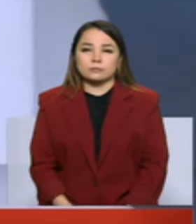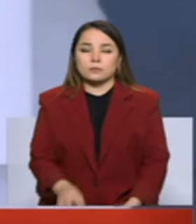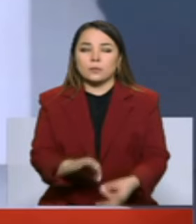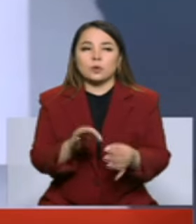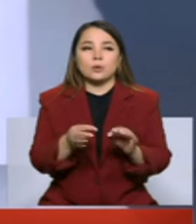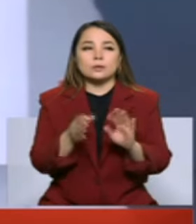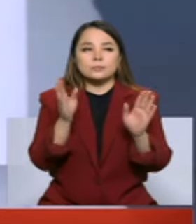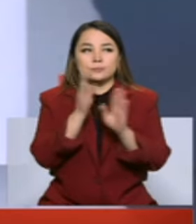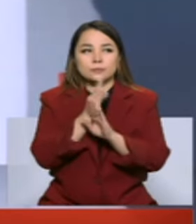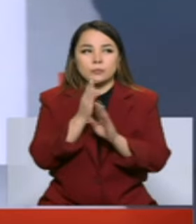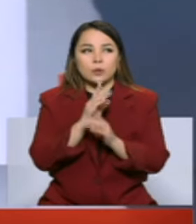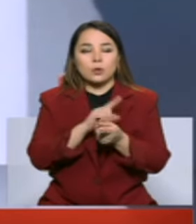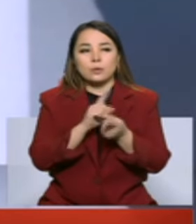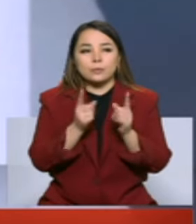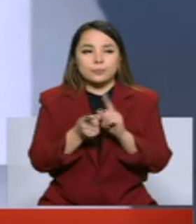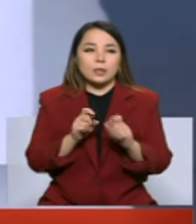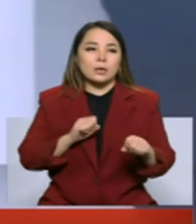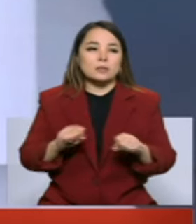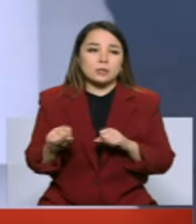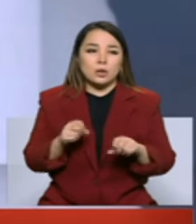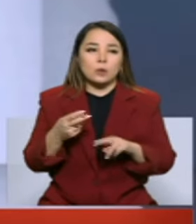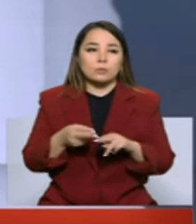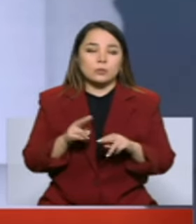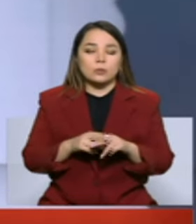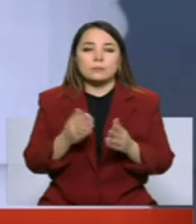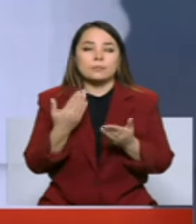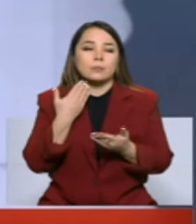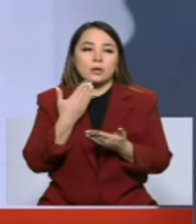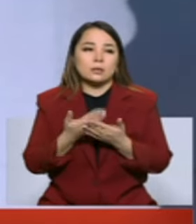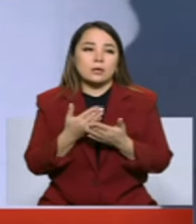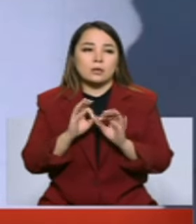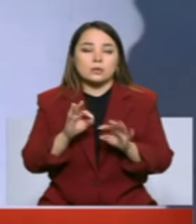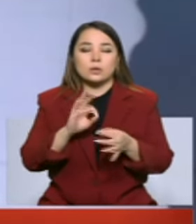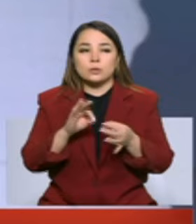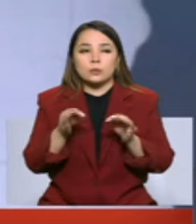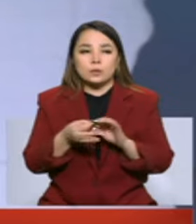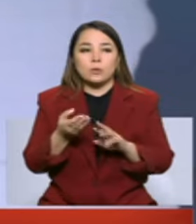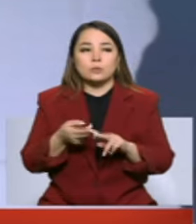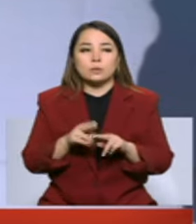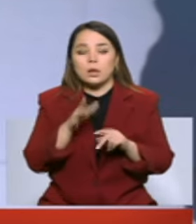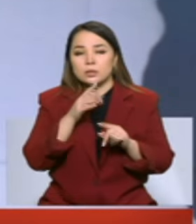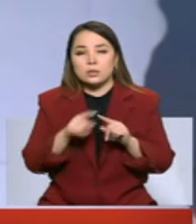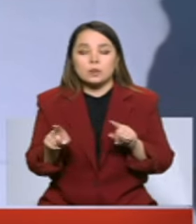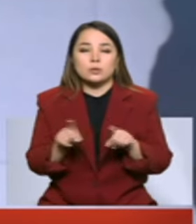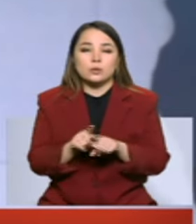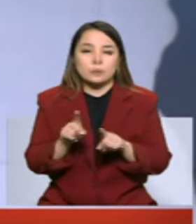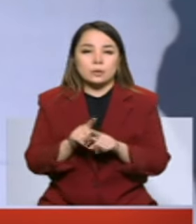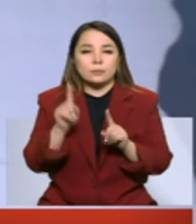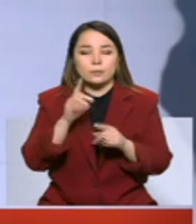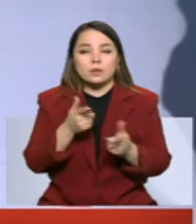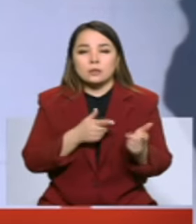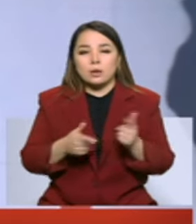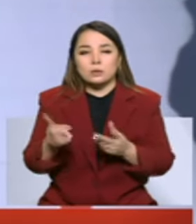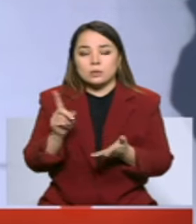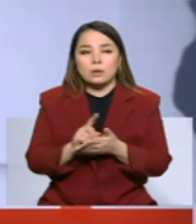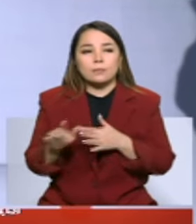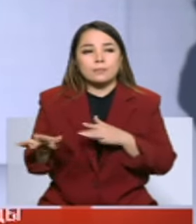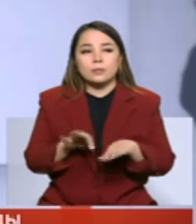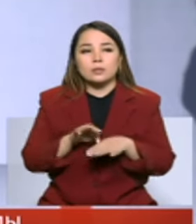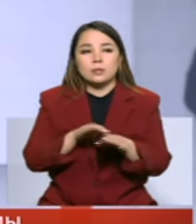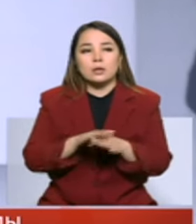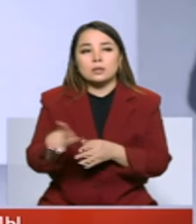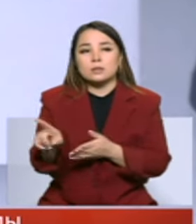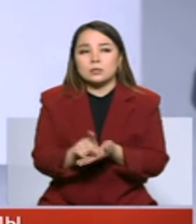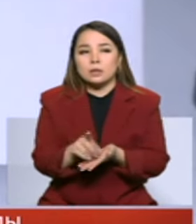Күрделі табиғи құбылыс ретінде зілзаланы дәл болжау мүмкін емес, сондықтан мұндай жағдайға дайын болу керек. Әрі жедел қимылдау маңызды дейді